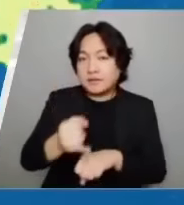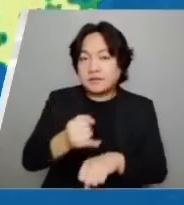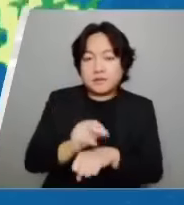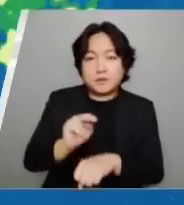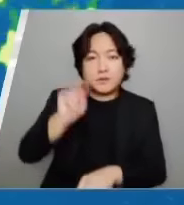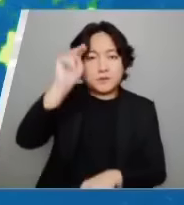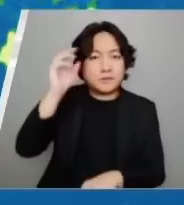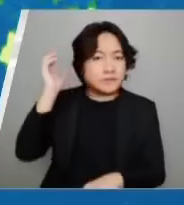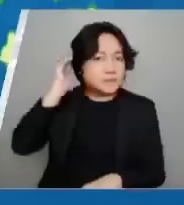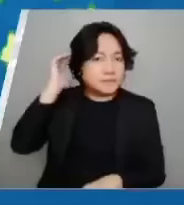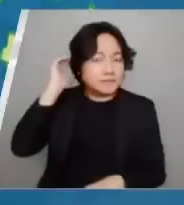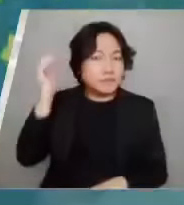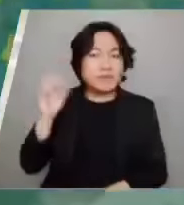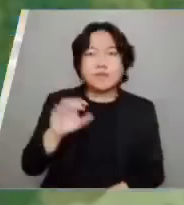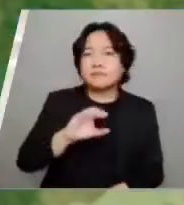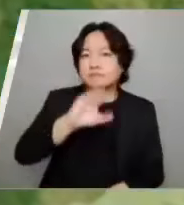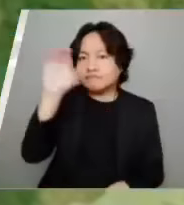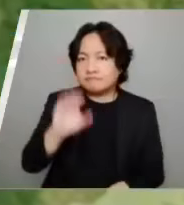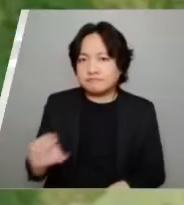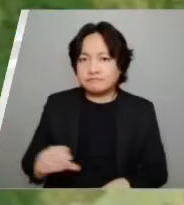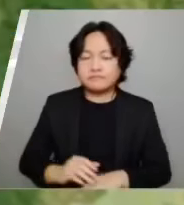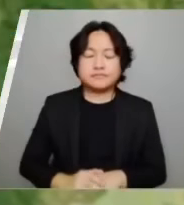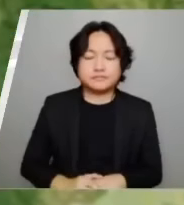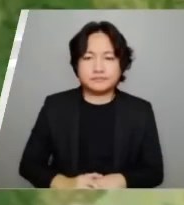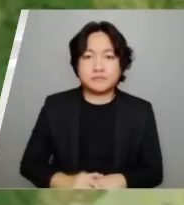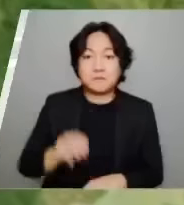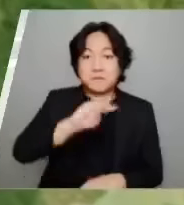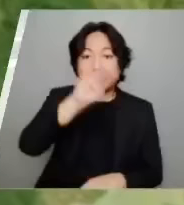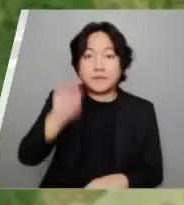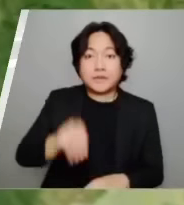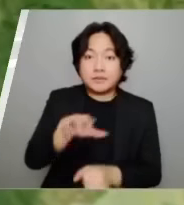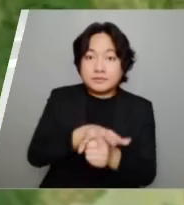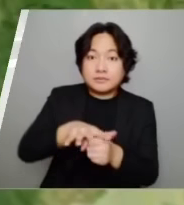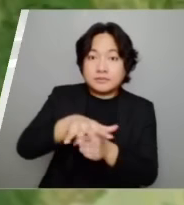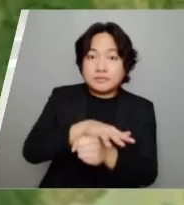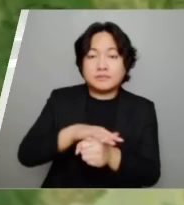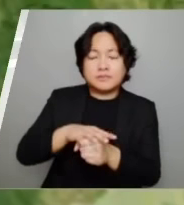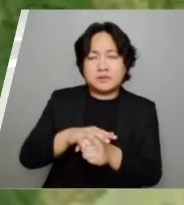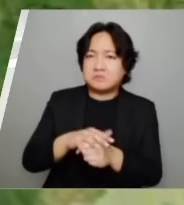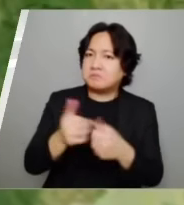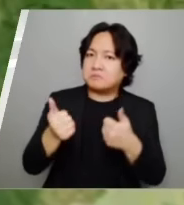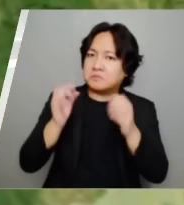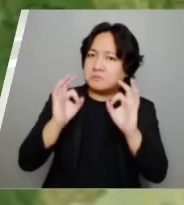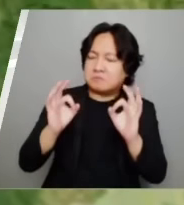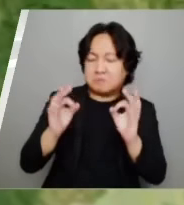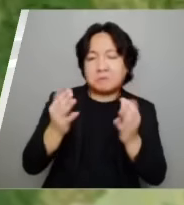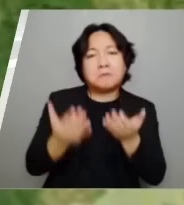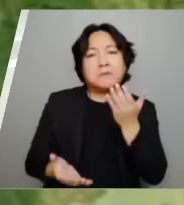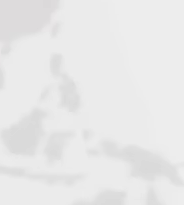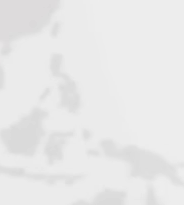Caraga. Sa Metro Manila, malinsangan pero may chance pa rin ng localized thunderstorms.